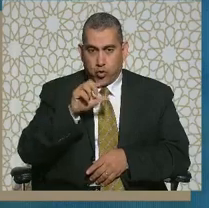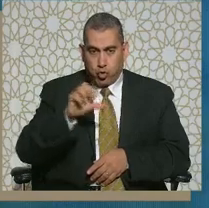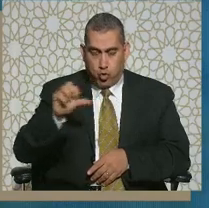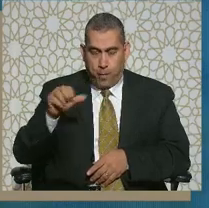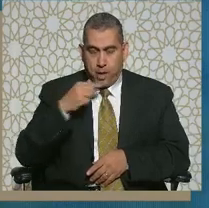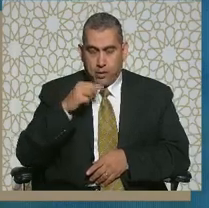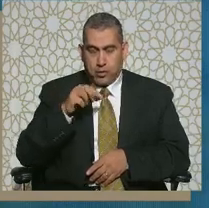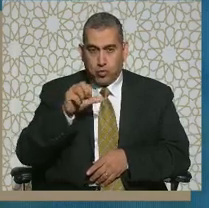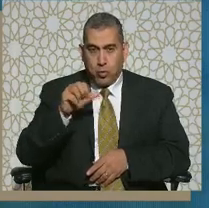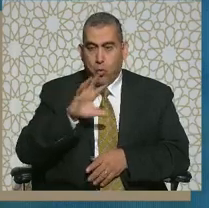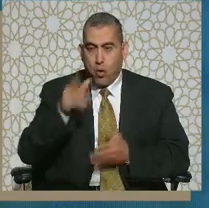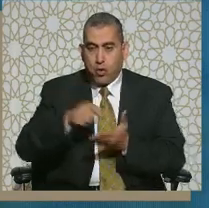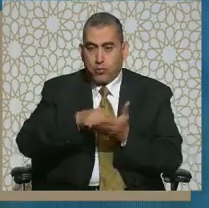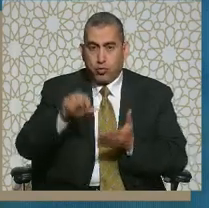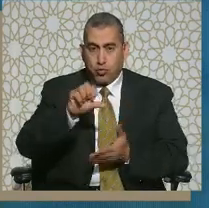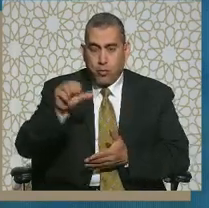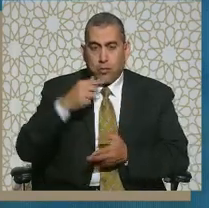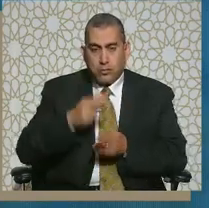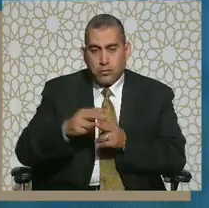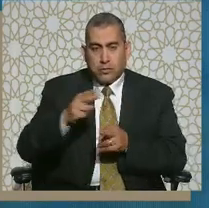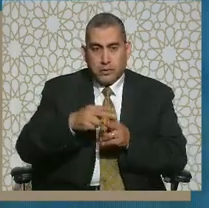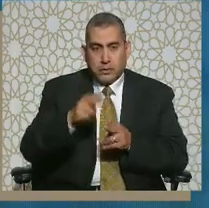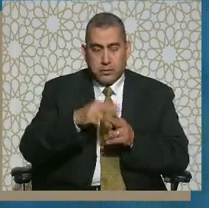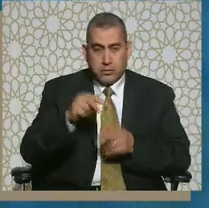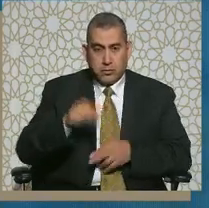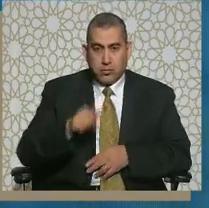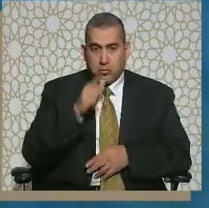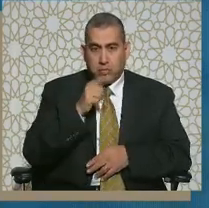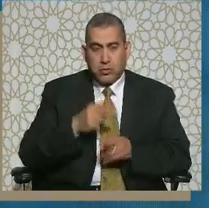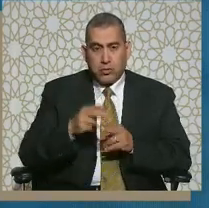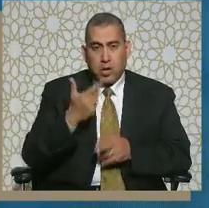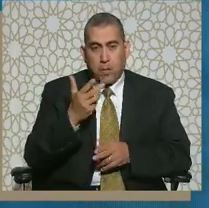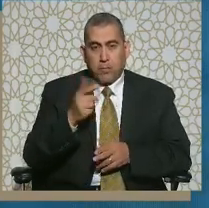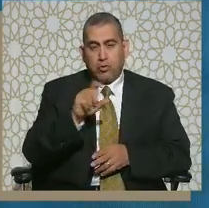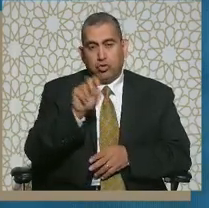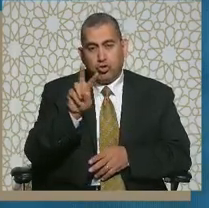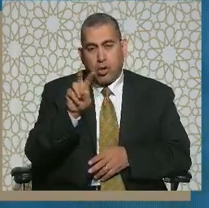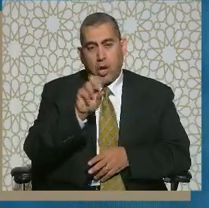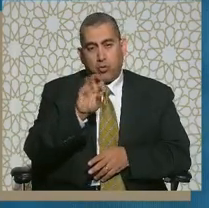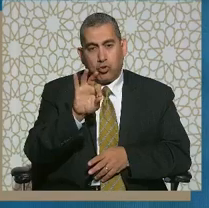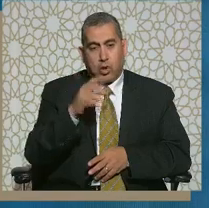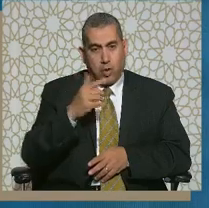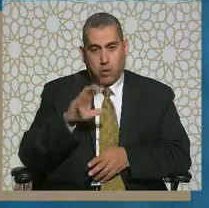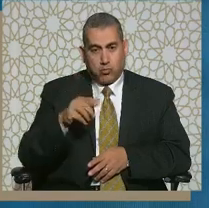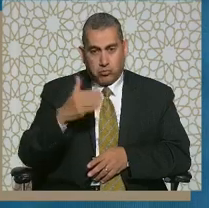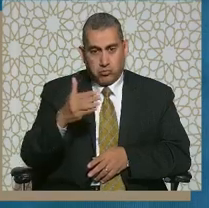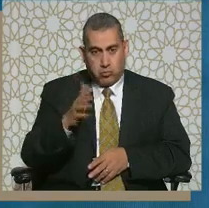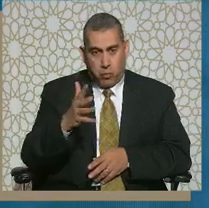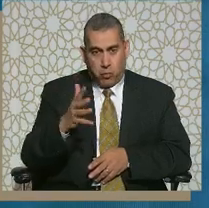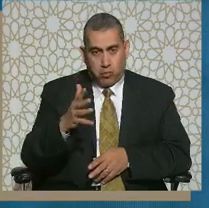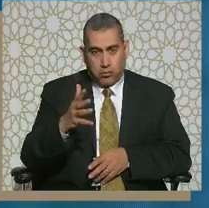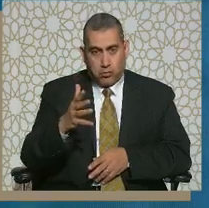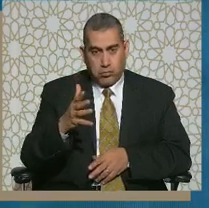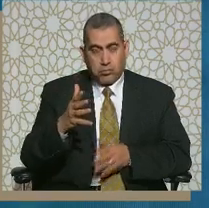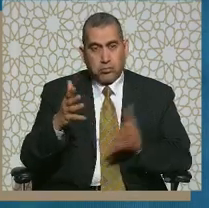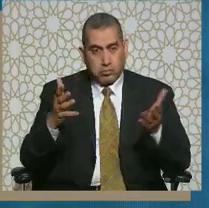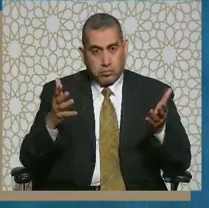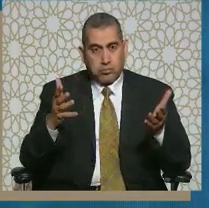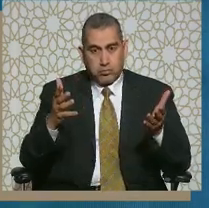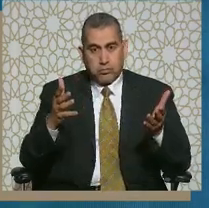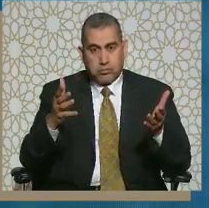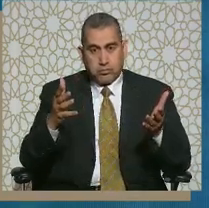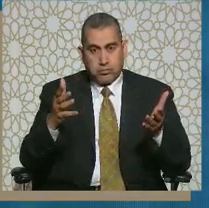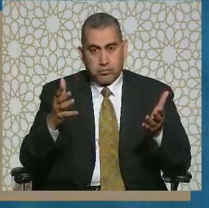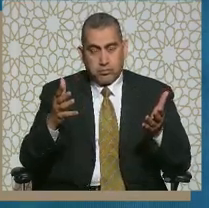هيقدروا يدفعهم مره واحده لكن هيدفع على دفعات م يدفعهم على مدار مثلا شهرين او حاجه طيب هو اذا كان هو لا